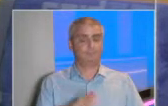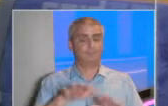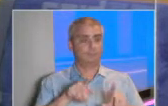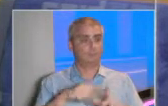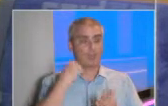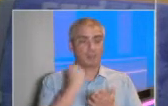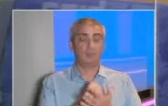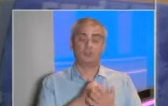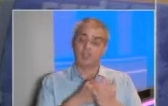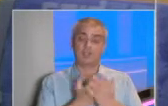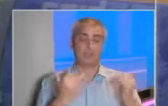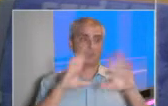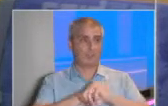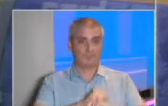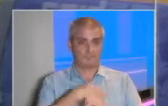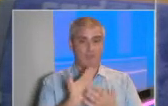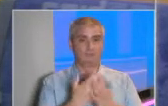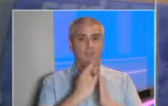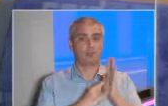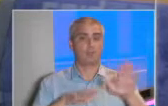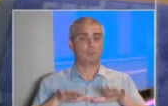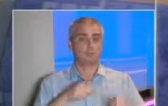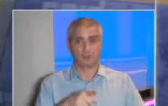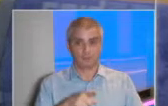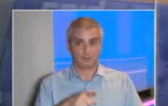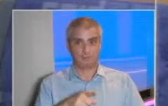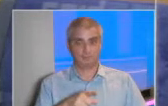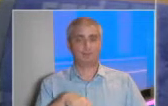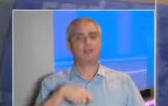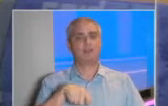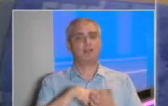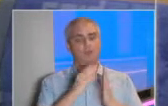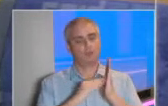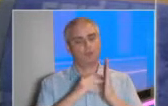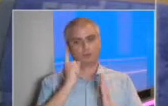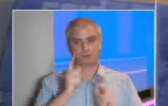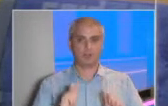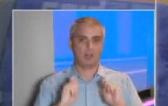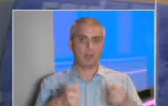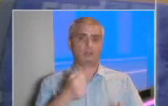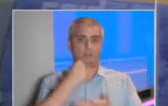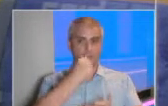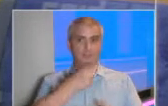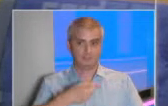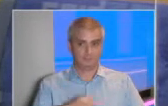הממשלה תאשר עד הערב הצעת חוק ממשלתית לתיקון המועד הנדרש להגשת התקציב.